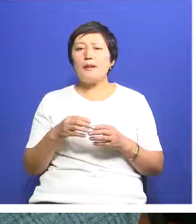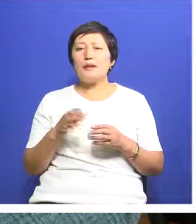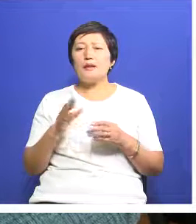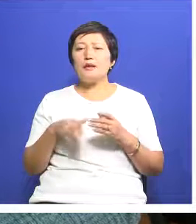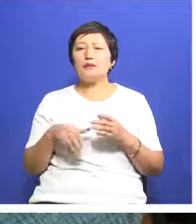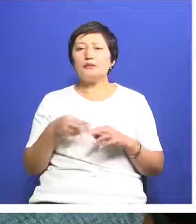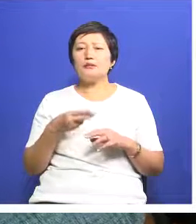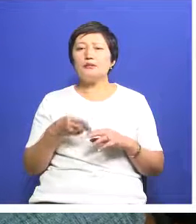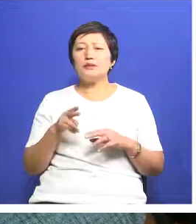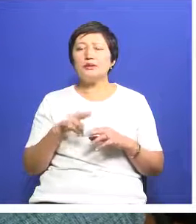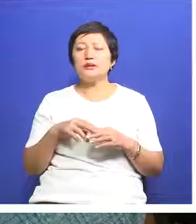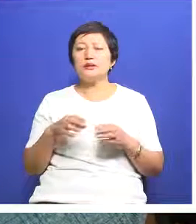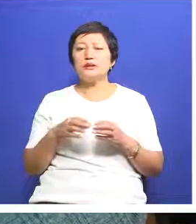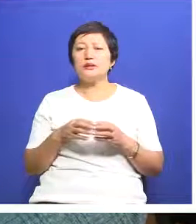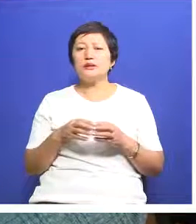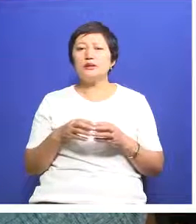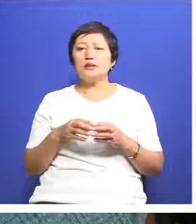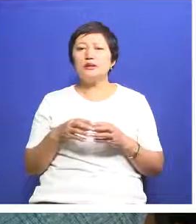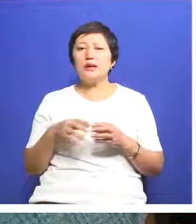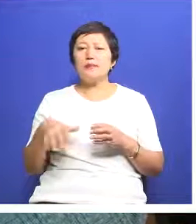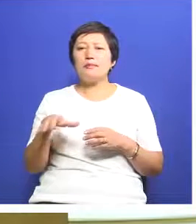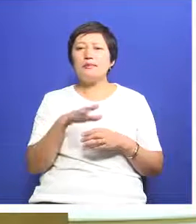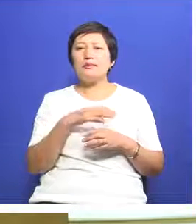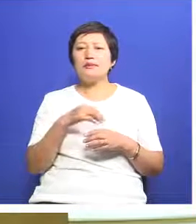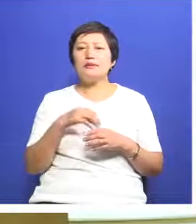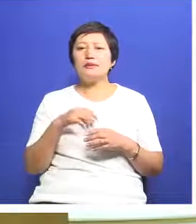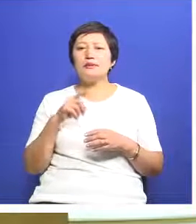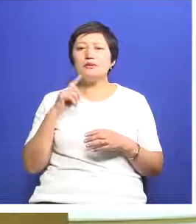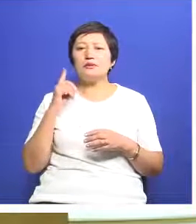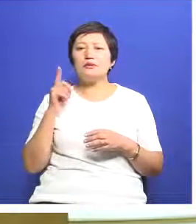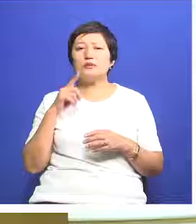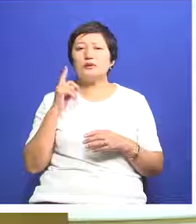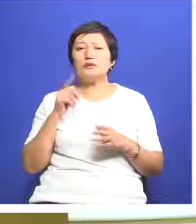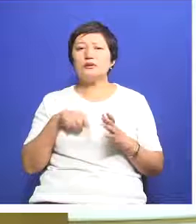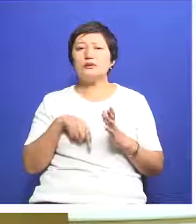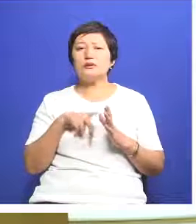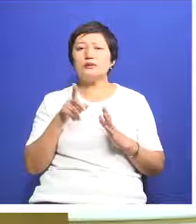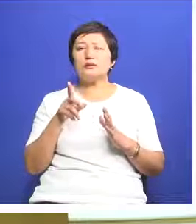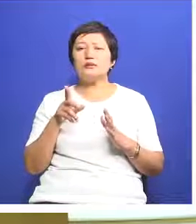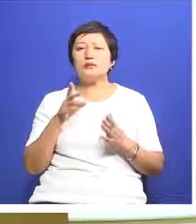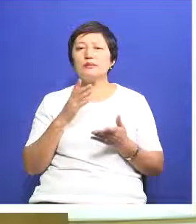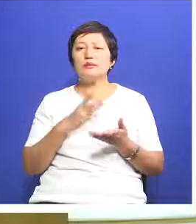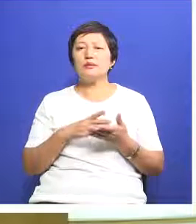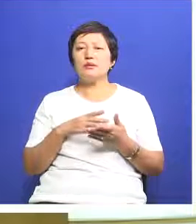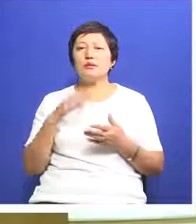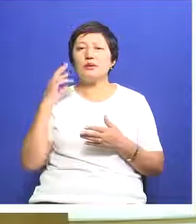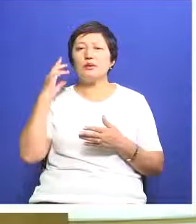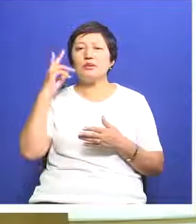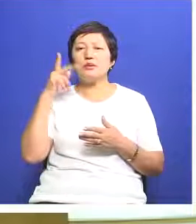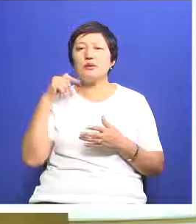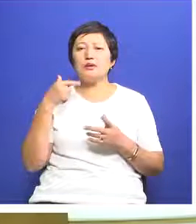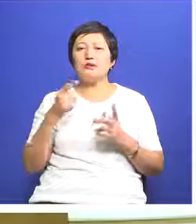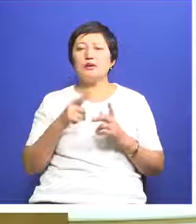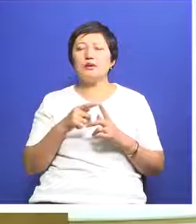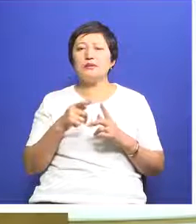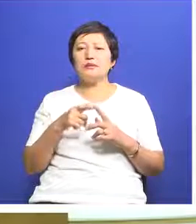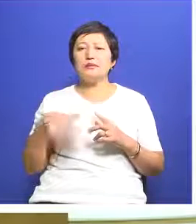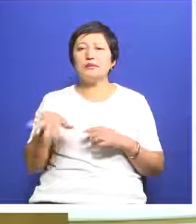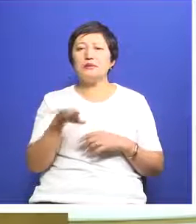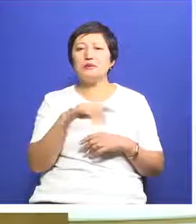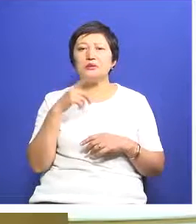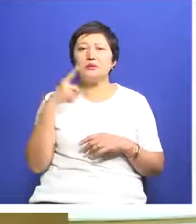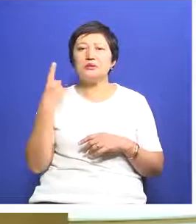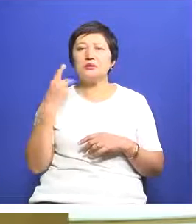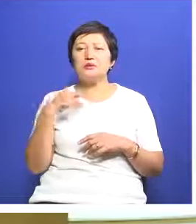бүтөт. Энди бизден кийин да өсүп кеткен жаштар бар. Менин оюм энди бизде энди кайра жаш эмес,